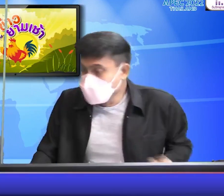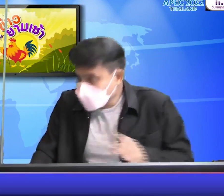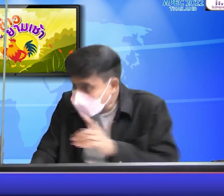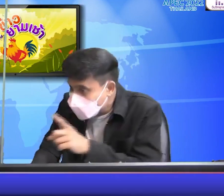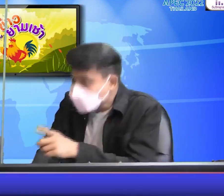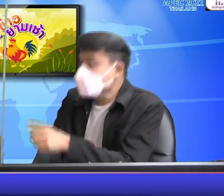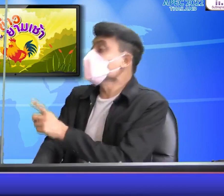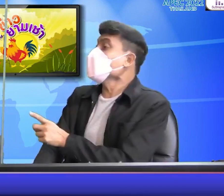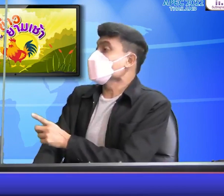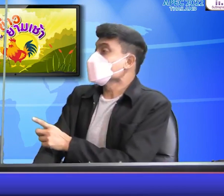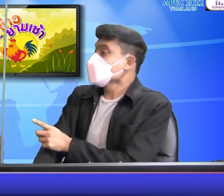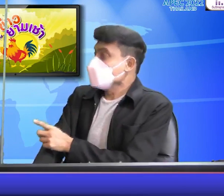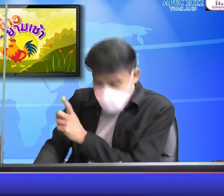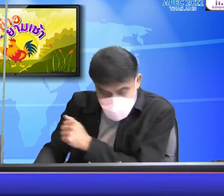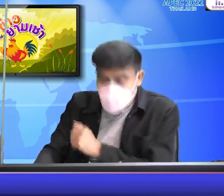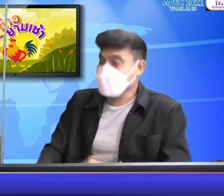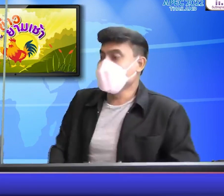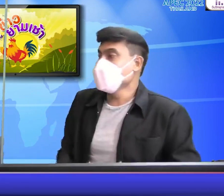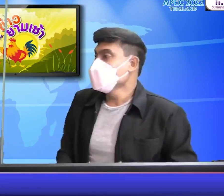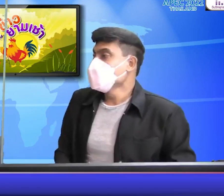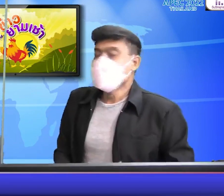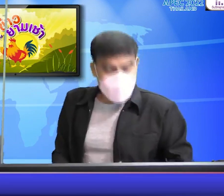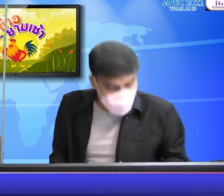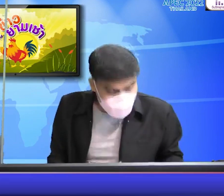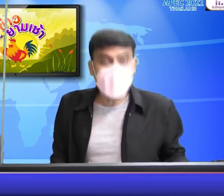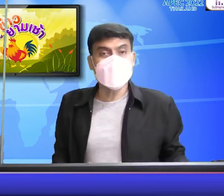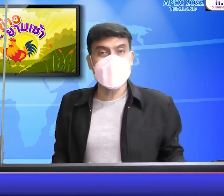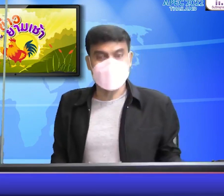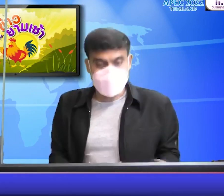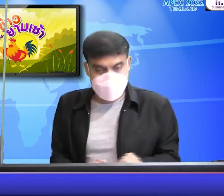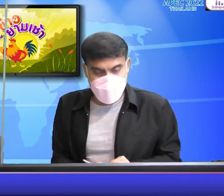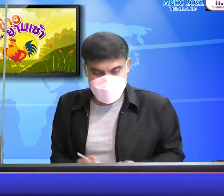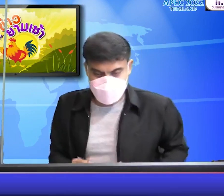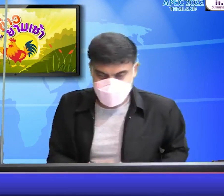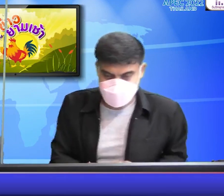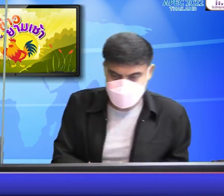เดียว มีทางเครื่องบินด้วย มี ด้วย เพิ่มช่องทางนะคะ ถูกต้องครับถูกต้อง